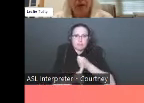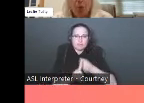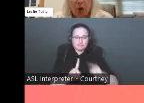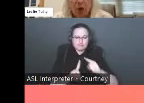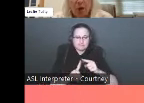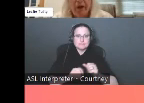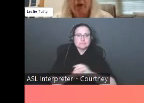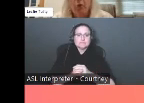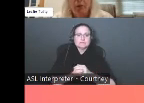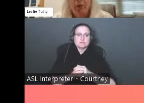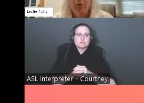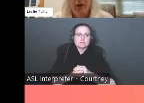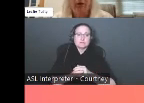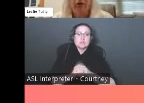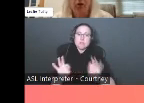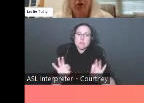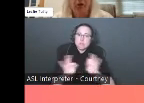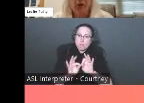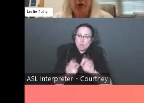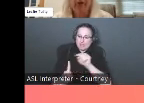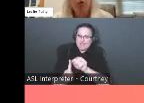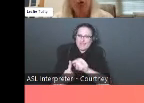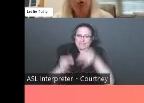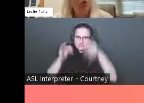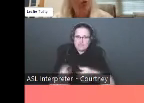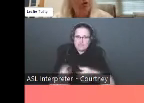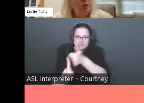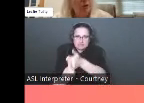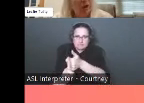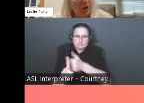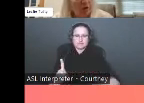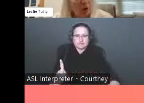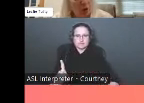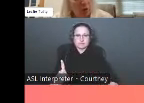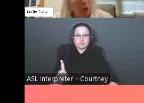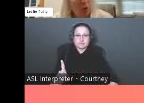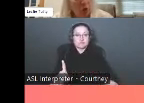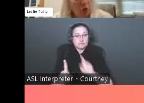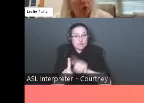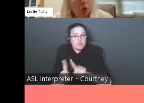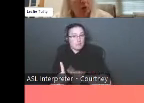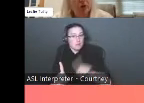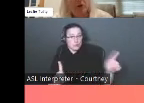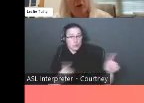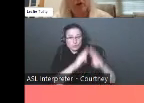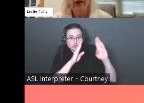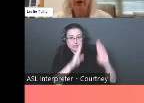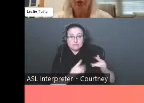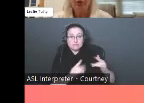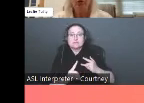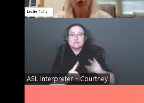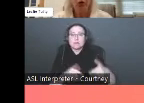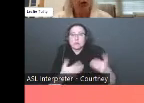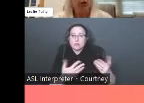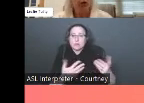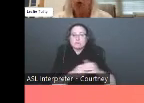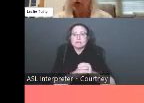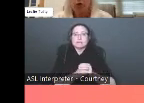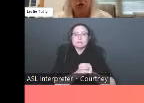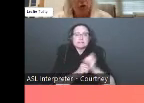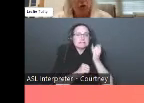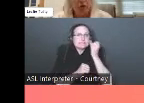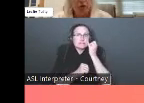vont se rendre à une maison d'hébergement. Donc, la femme doit faire le choix elle-même. Les femmes qui vont en